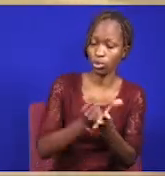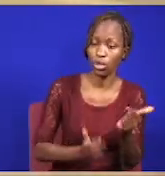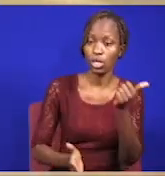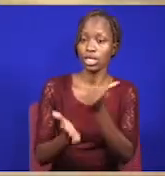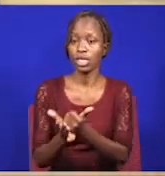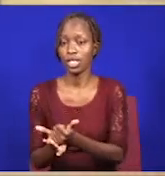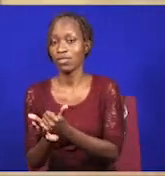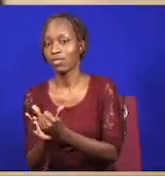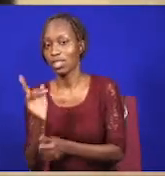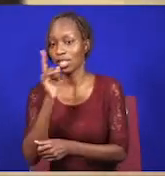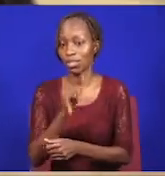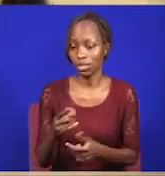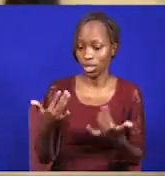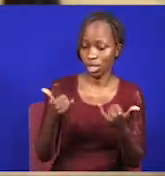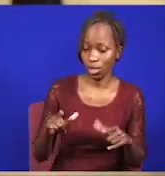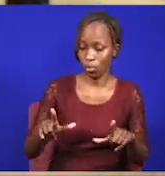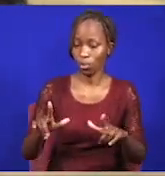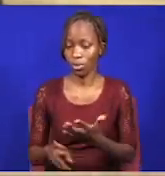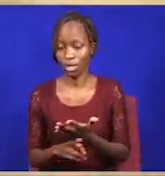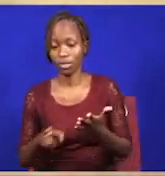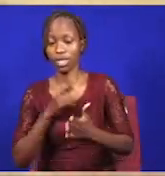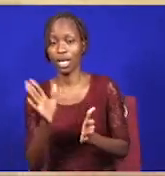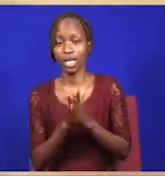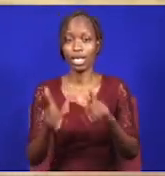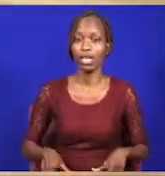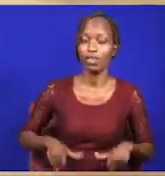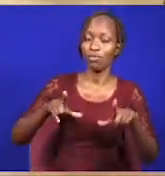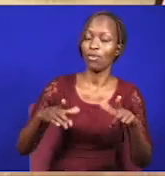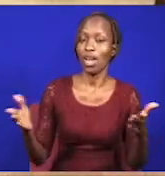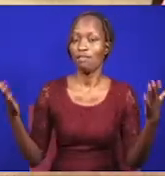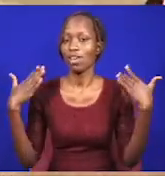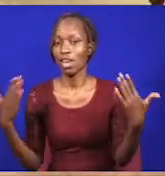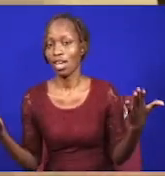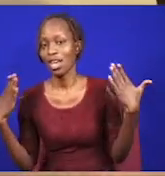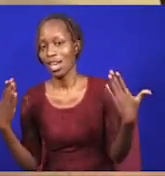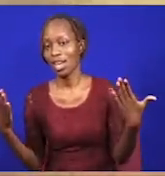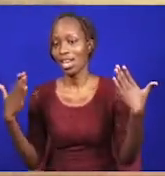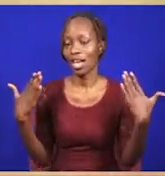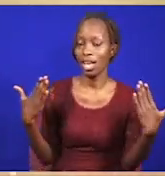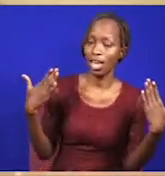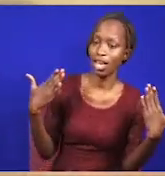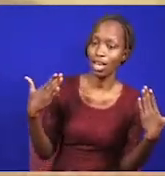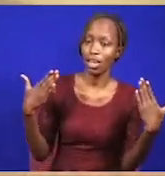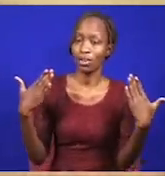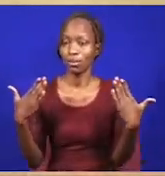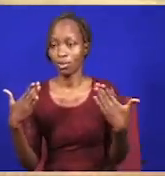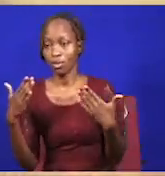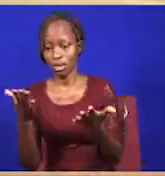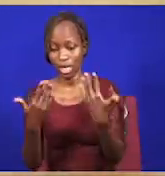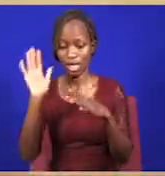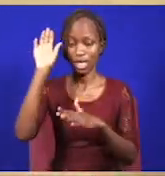aliyesulubiwa amefufuka. Aishi milele. Milele, milele, mikononi